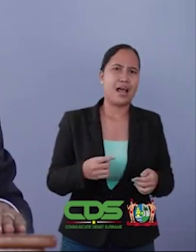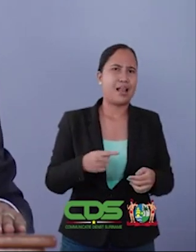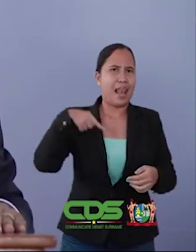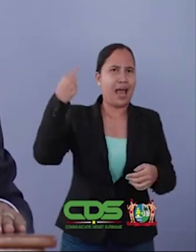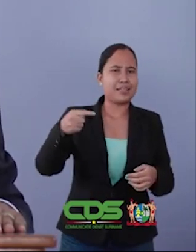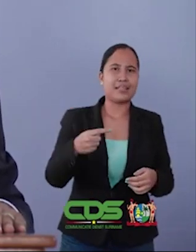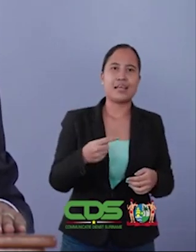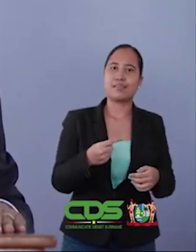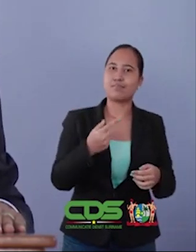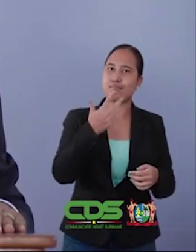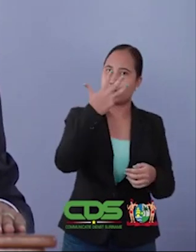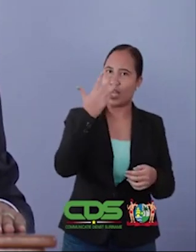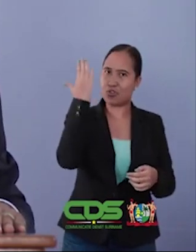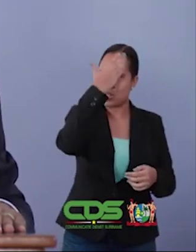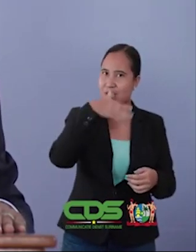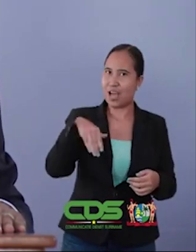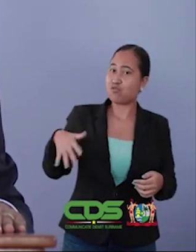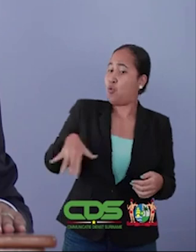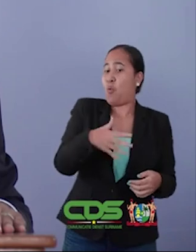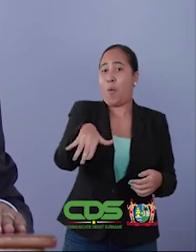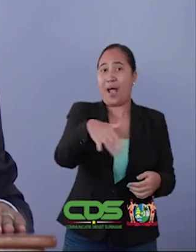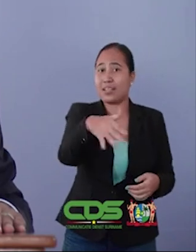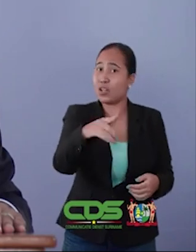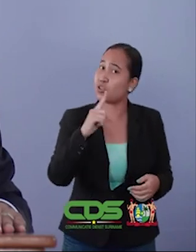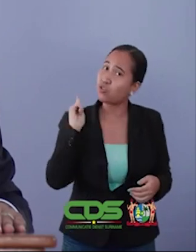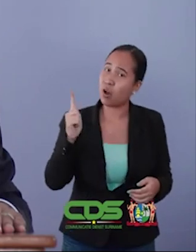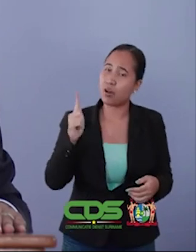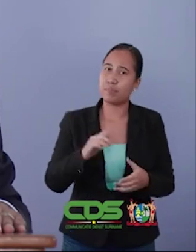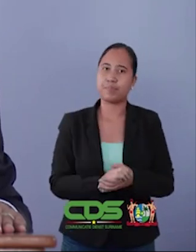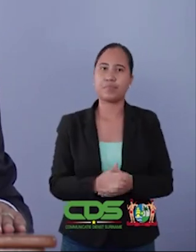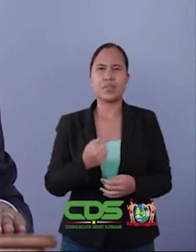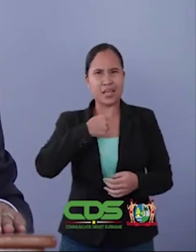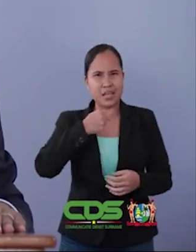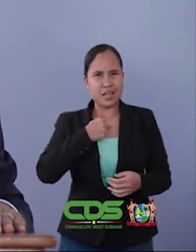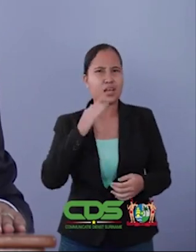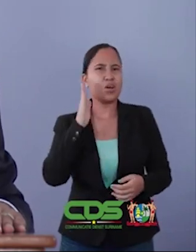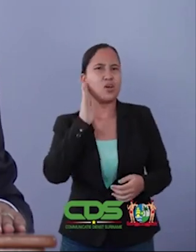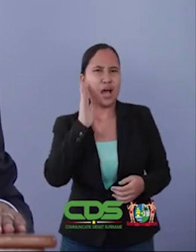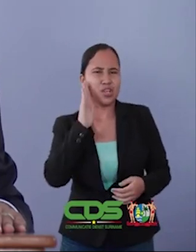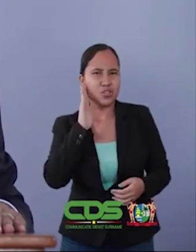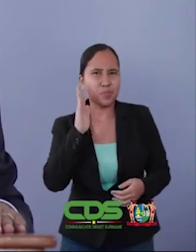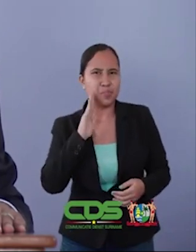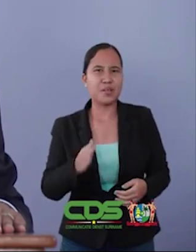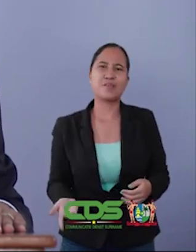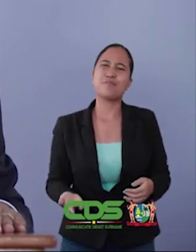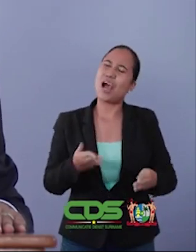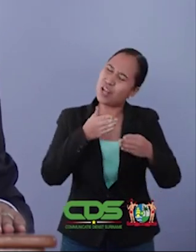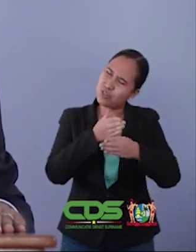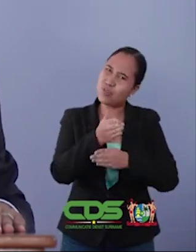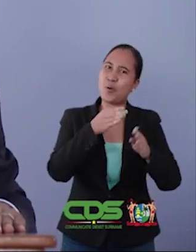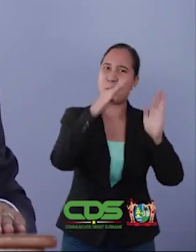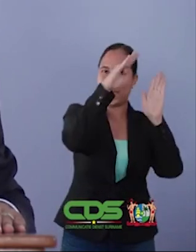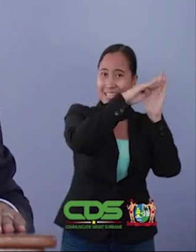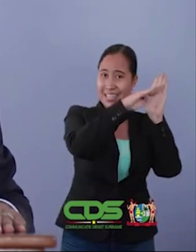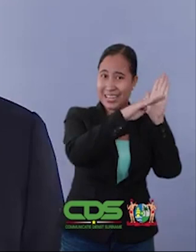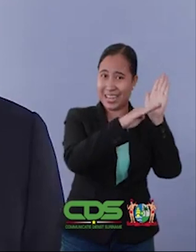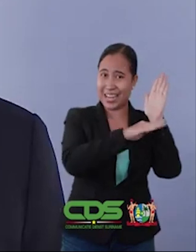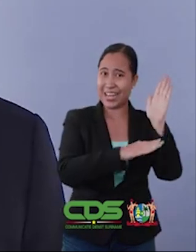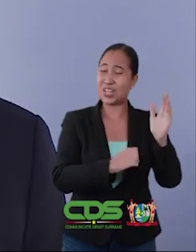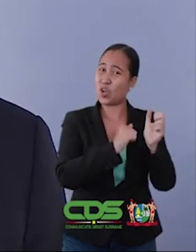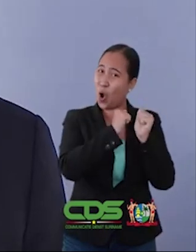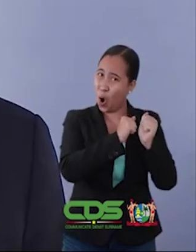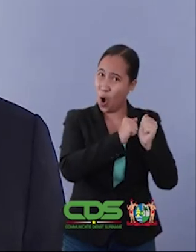doe bij deze een dringende oproep op elke Surinamer, blijf de geldende regels en protocollen volgen.